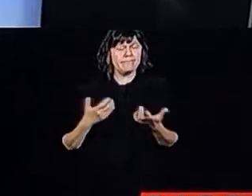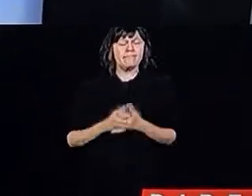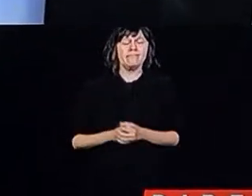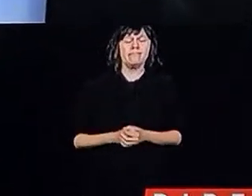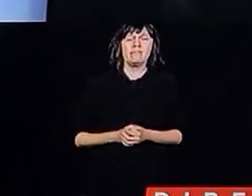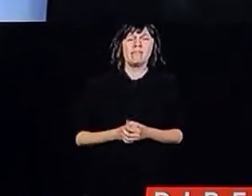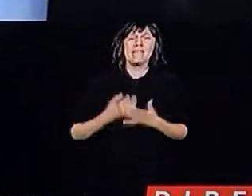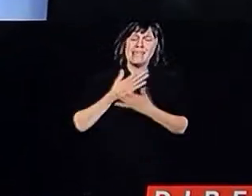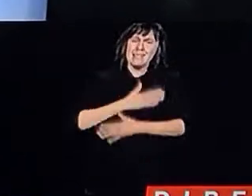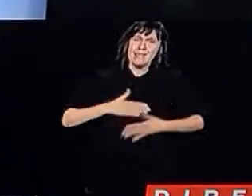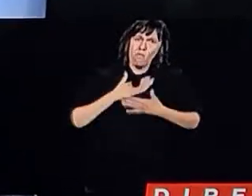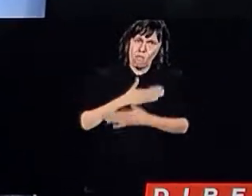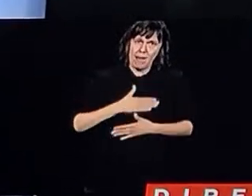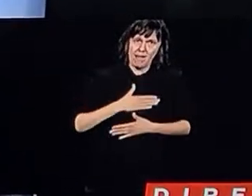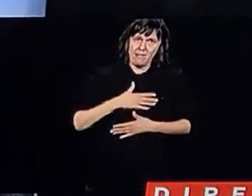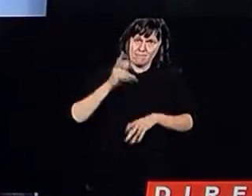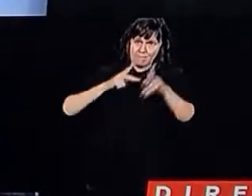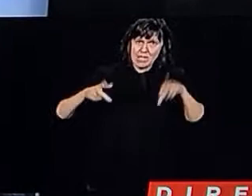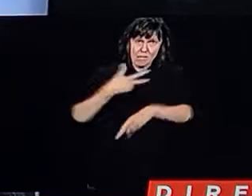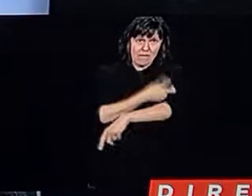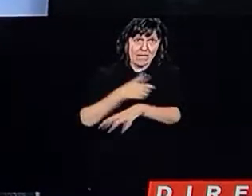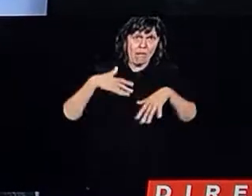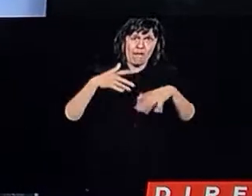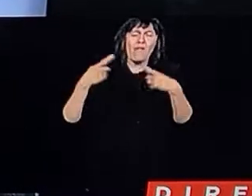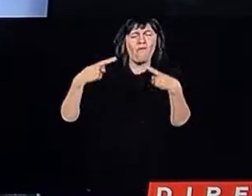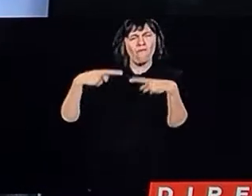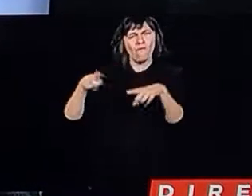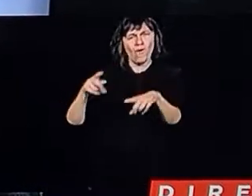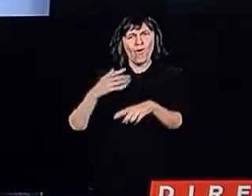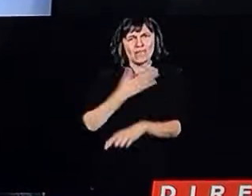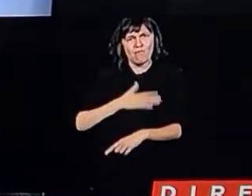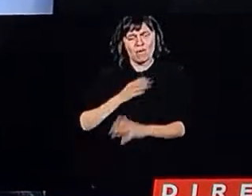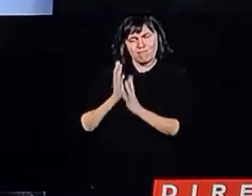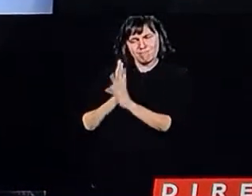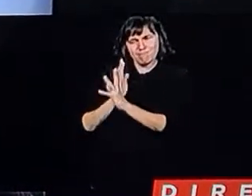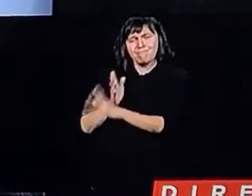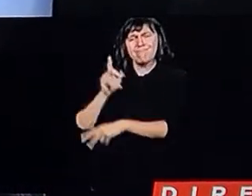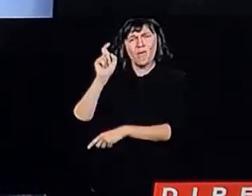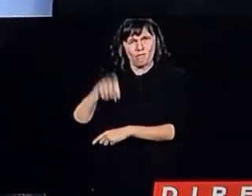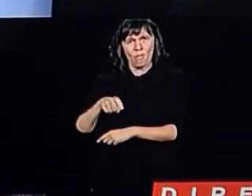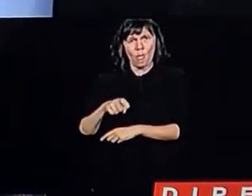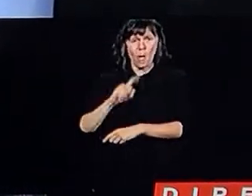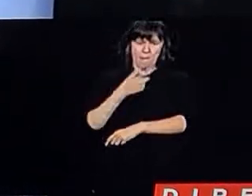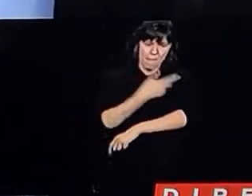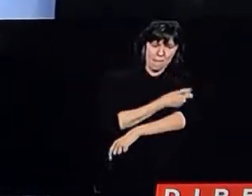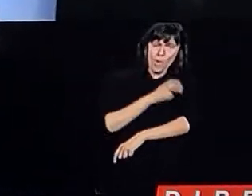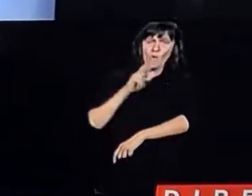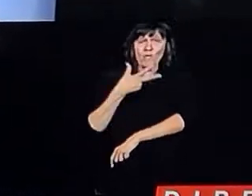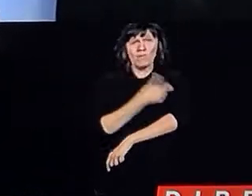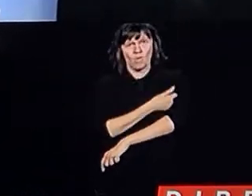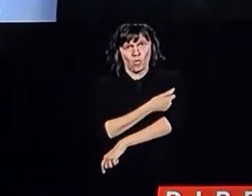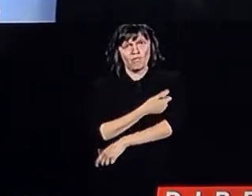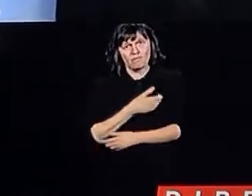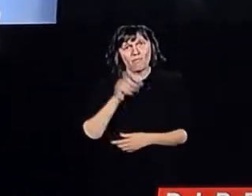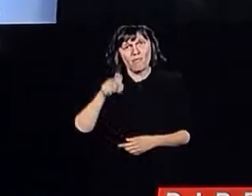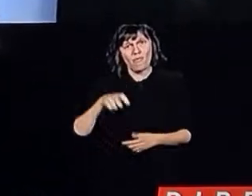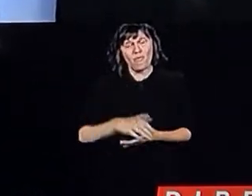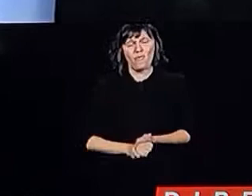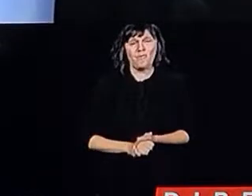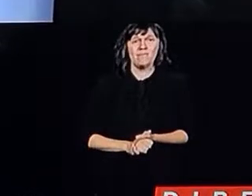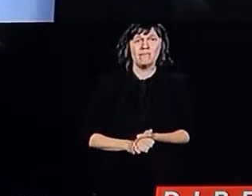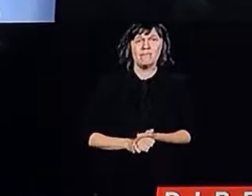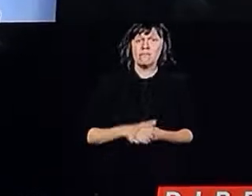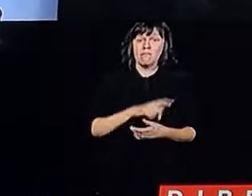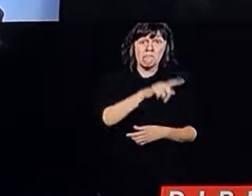vous faire vacciner, une dose, deux doses. Si vous connaissez des gens qui ont peur, ne